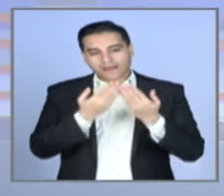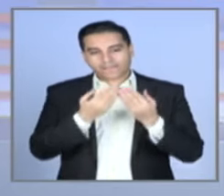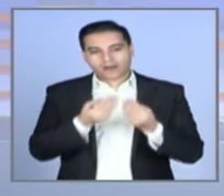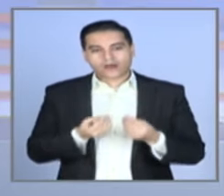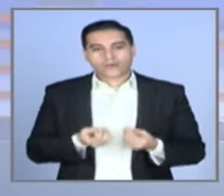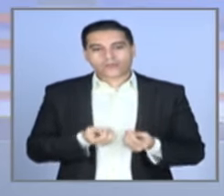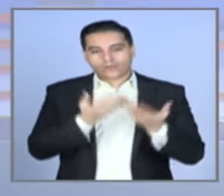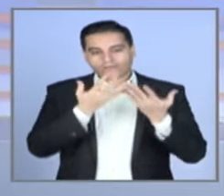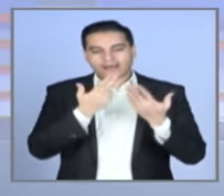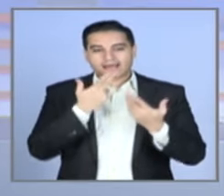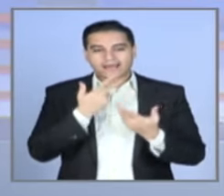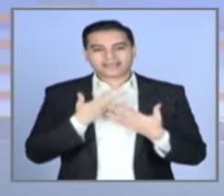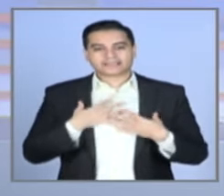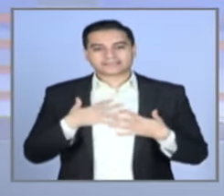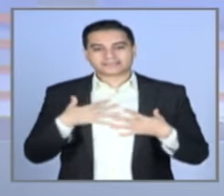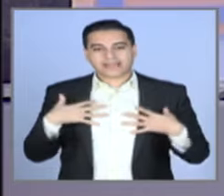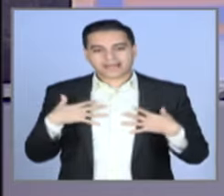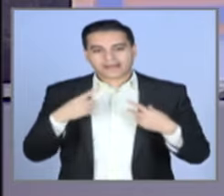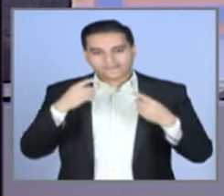مدخله بسر الفاتحة